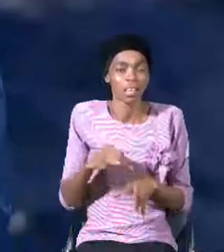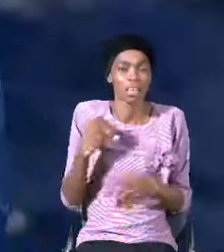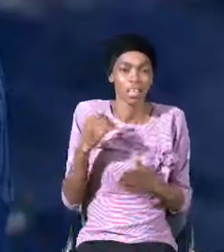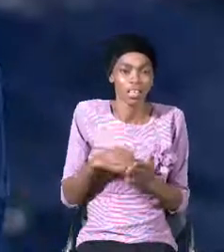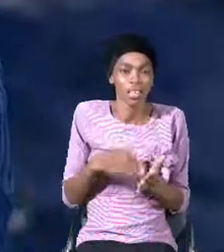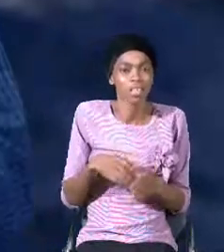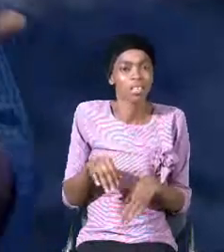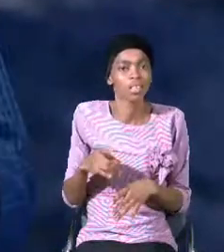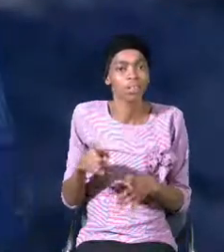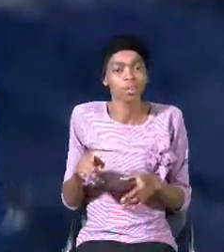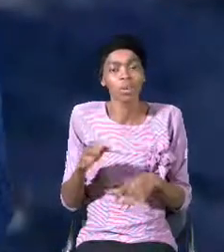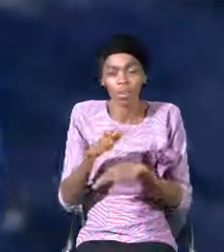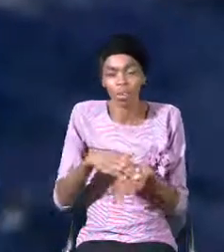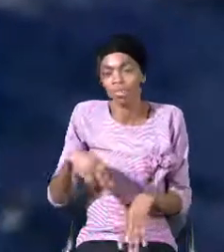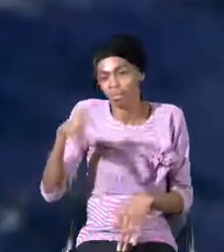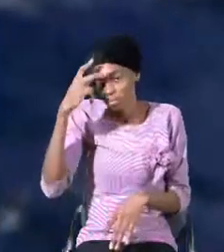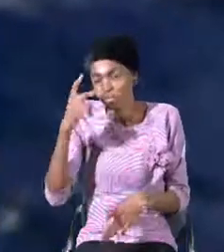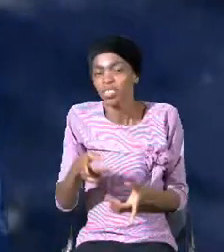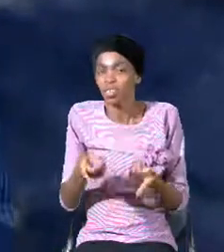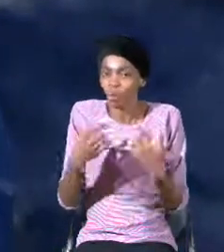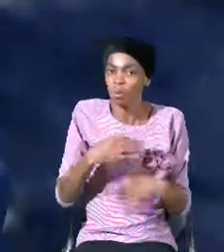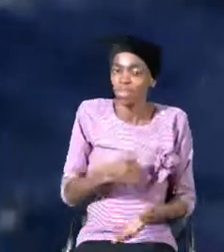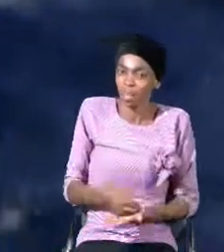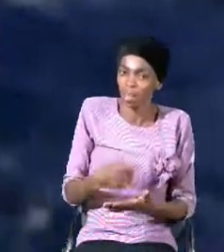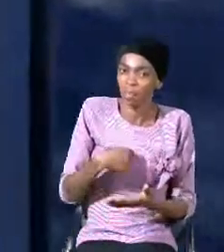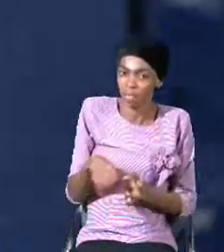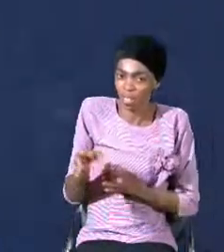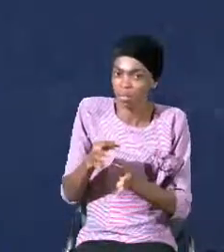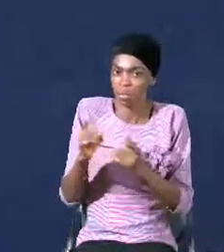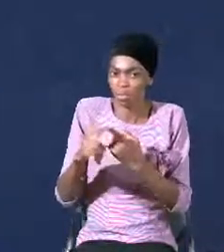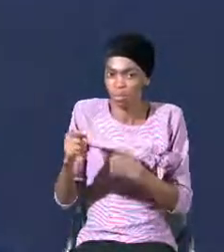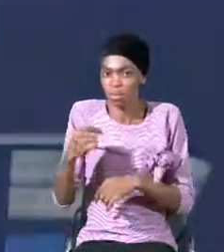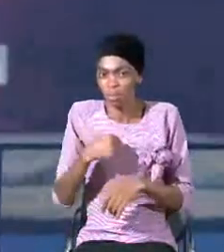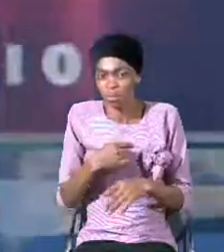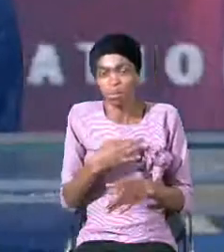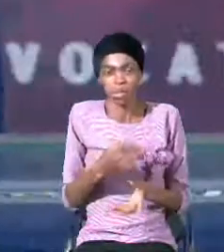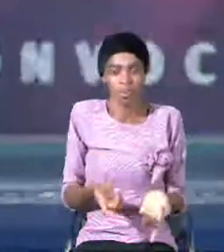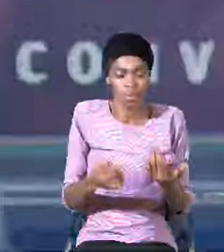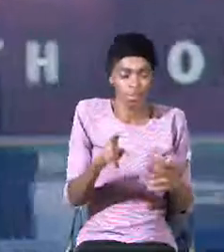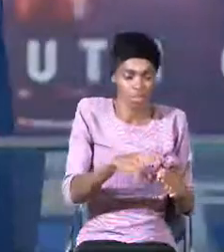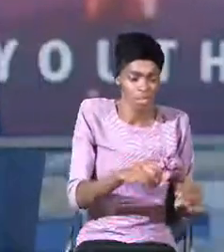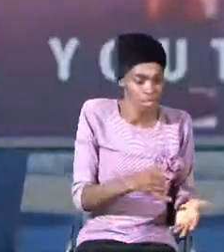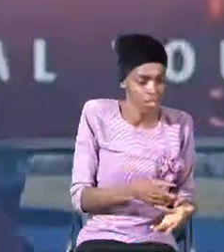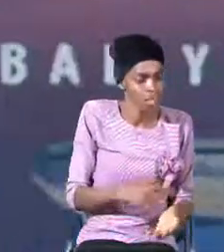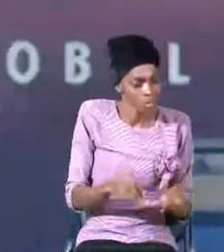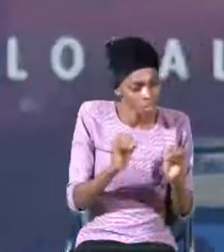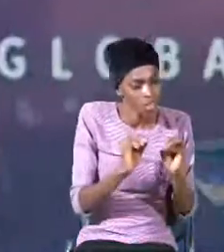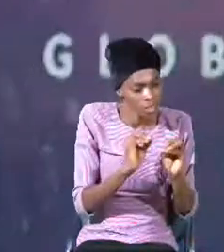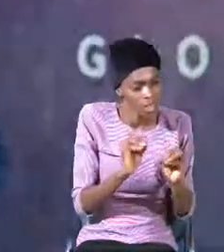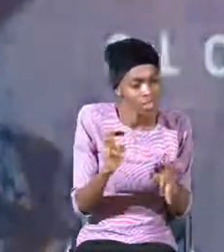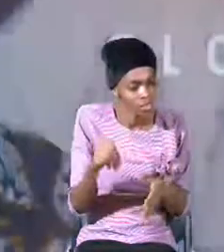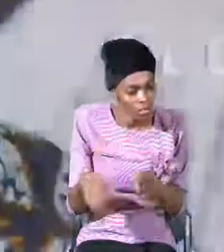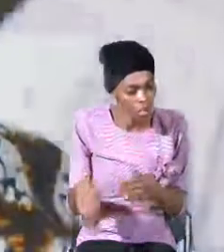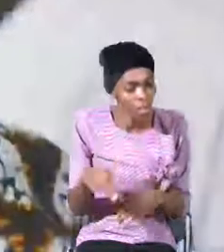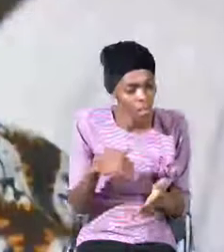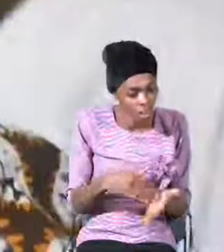le coup suivant, il m'appelait encore, William, viens, aide le vieux. Et on va s'asseoir encore. Et je lui enseignais